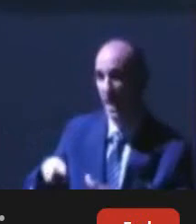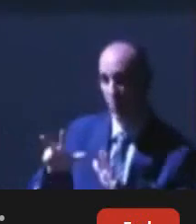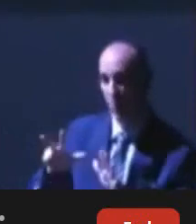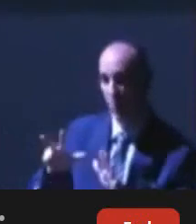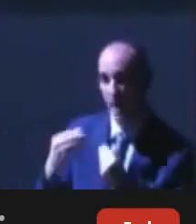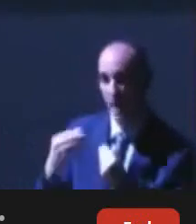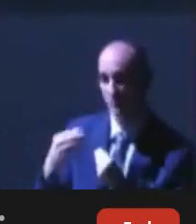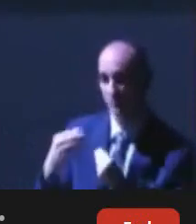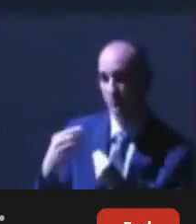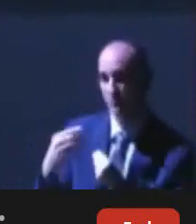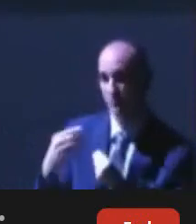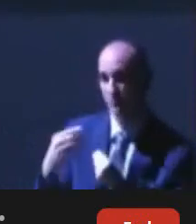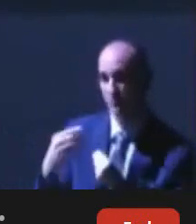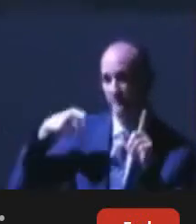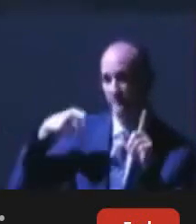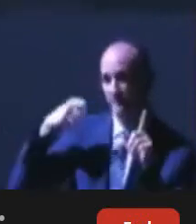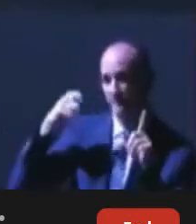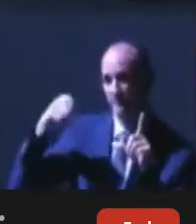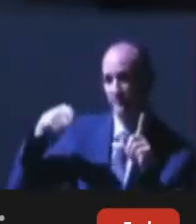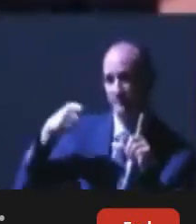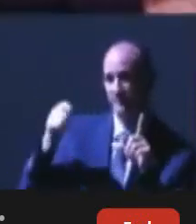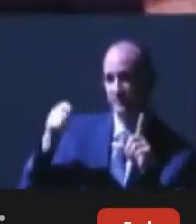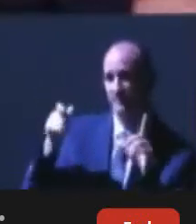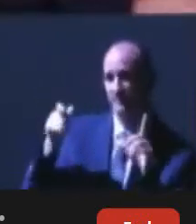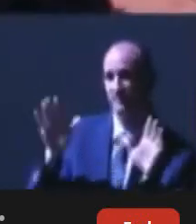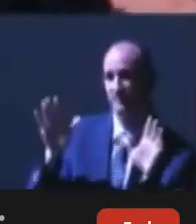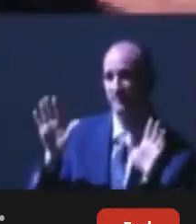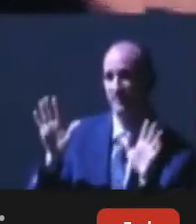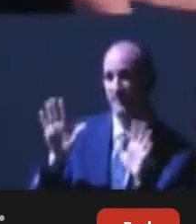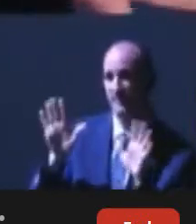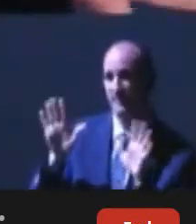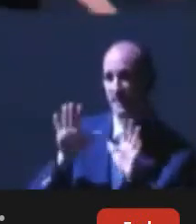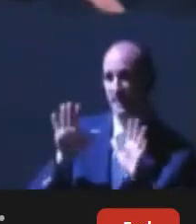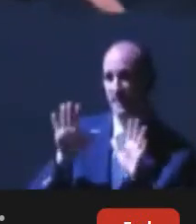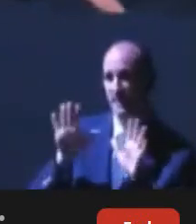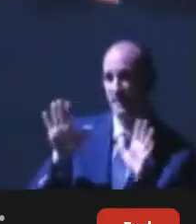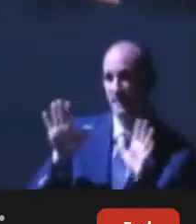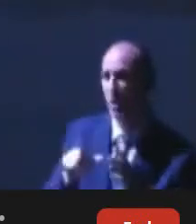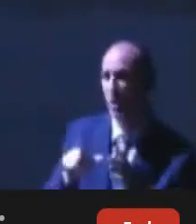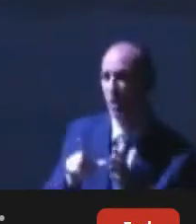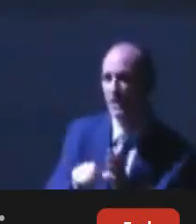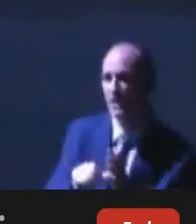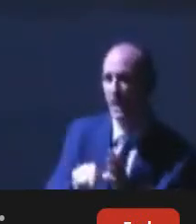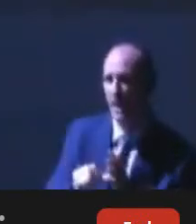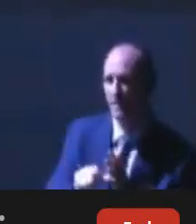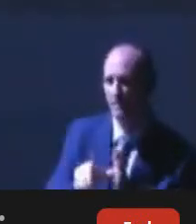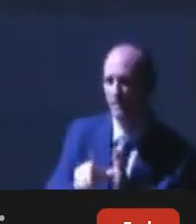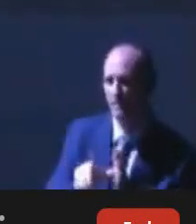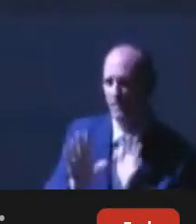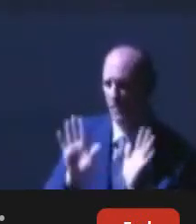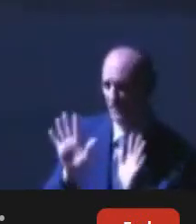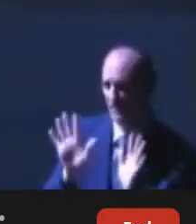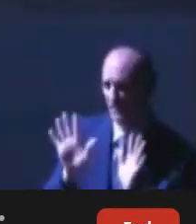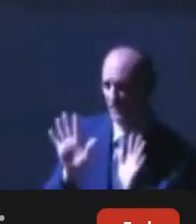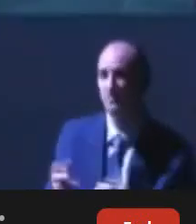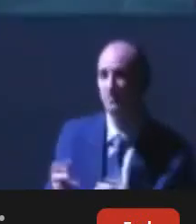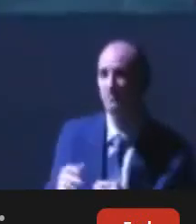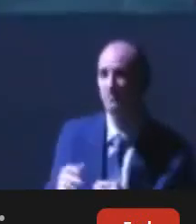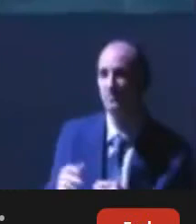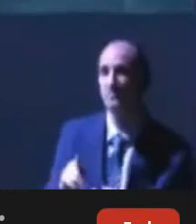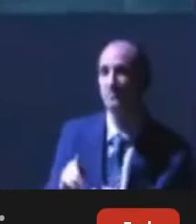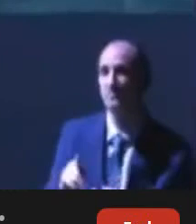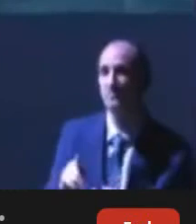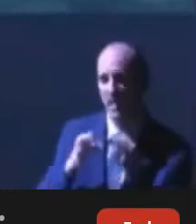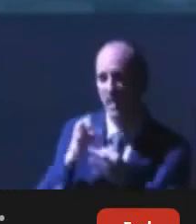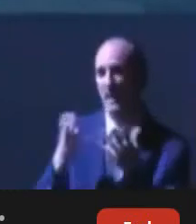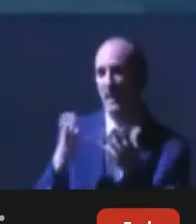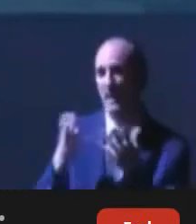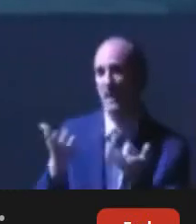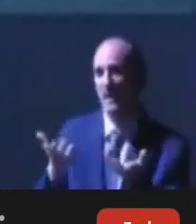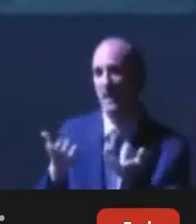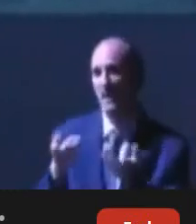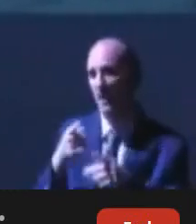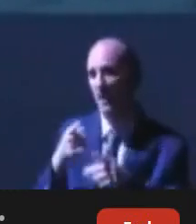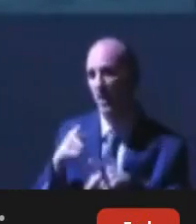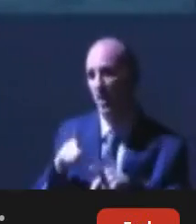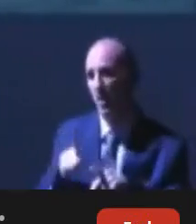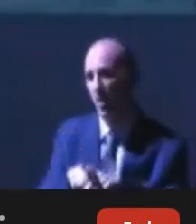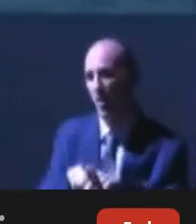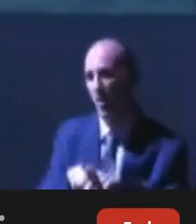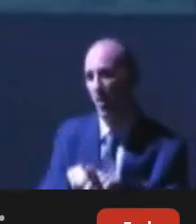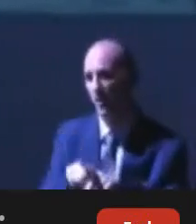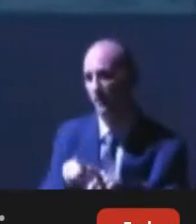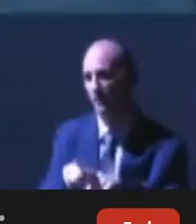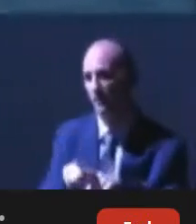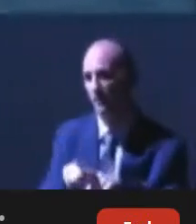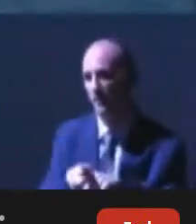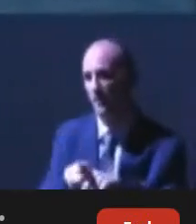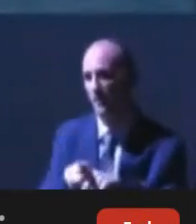phim Tâm Hồn Thời Gian, và đó sẽ có một nói với các cái nhà đề chế tài chính và những các cái